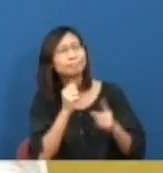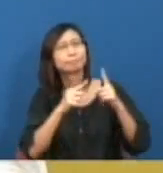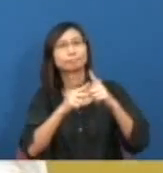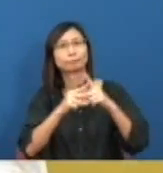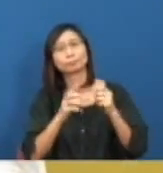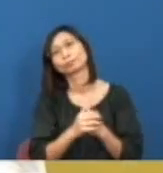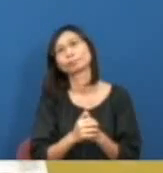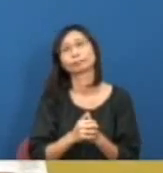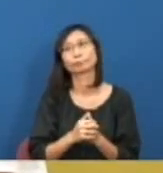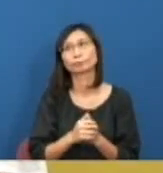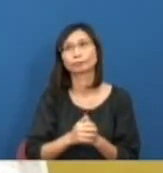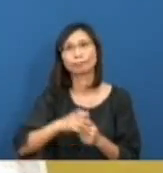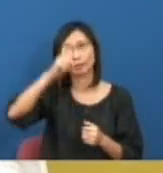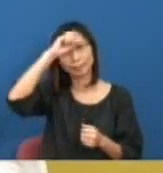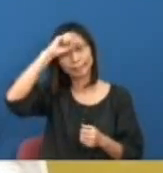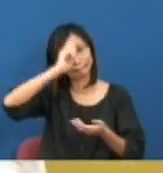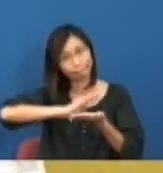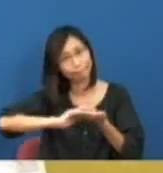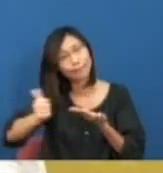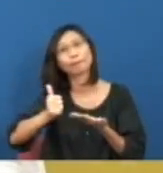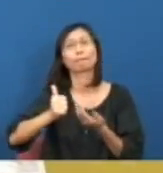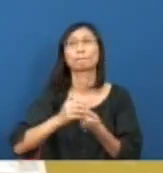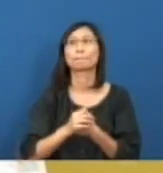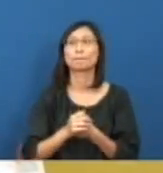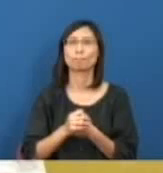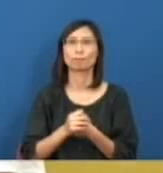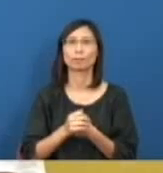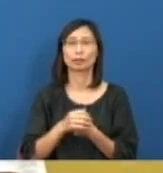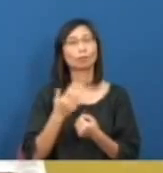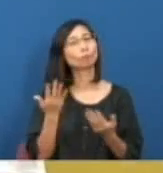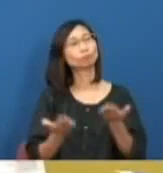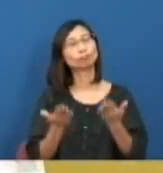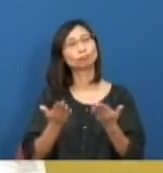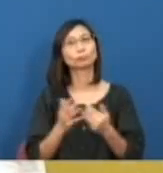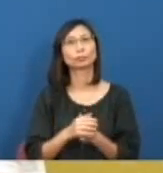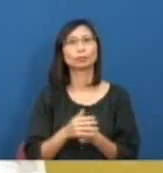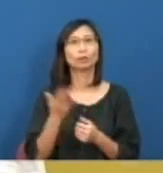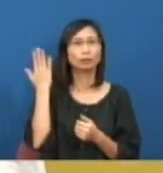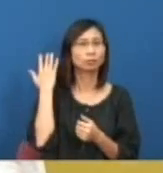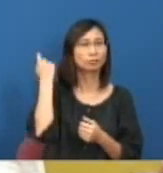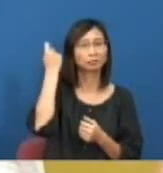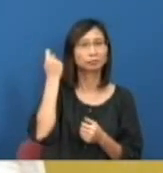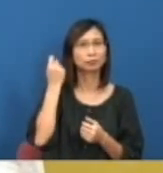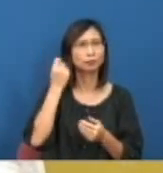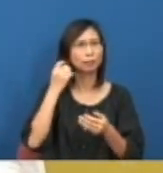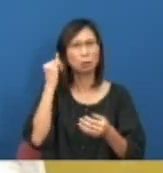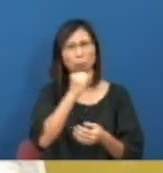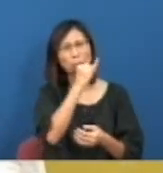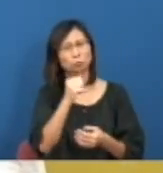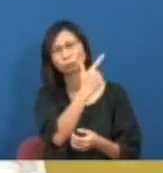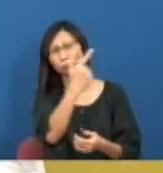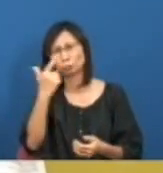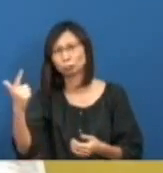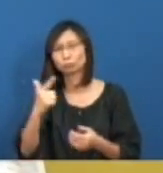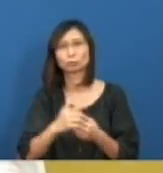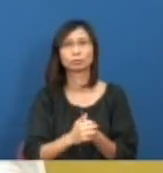係記得清楚都唔定嘅。 遠係清楚過近，係 啊。咁你近嘅嘢真係錯漏百出嘅喎，係咪？而且